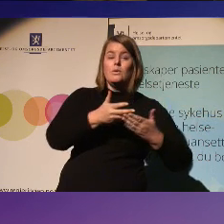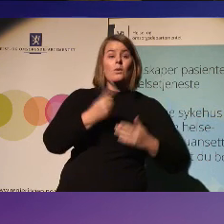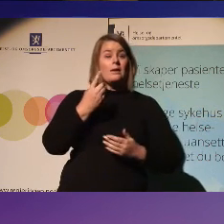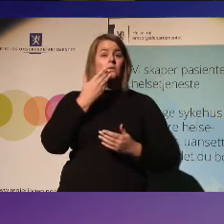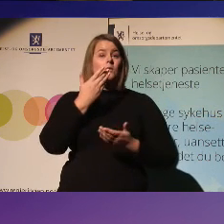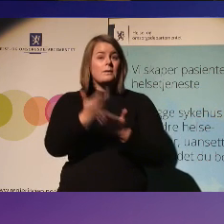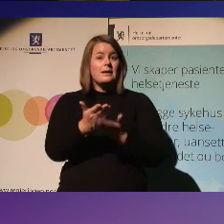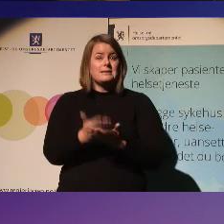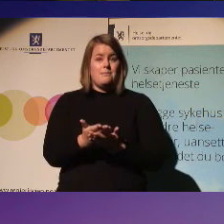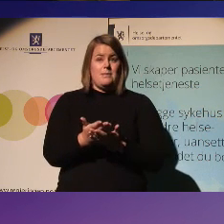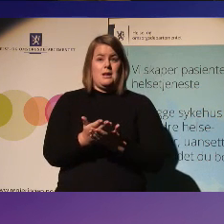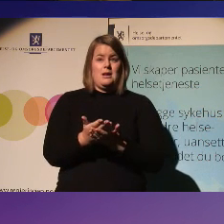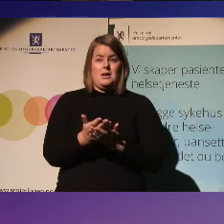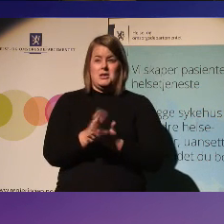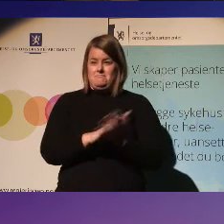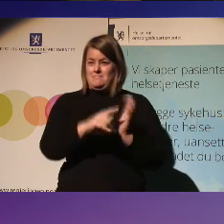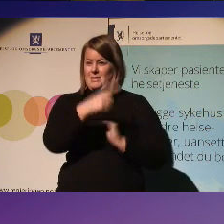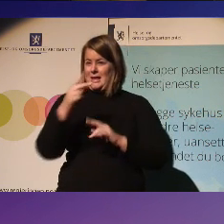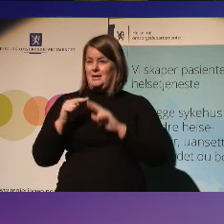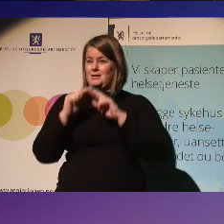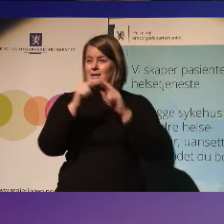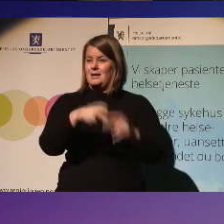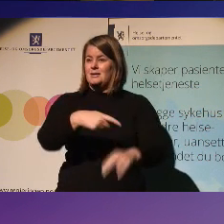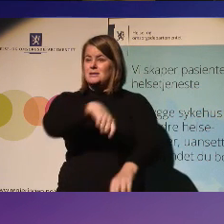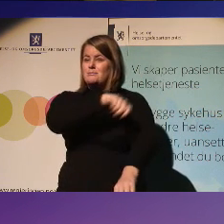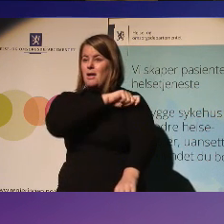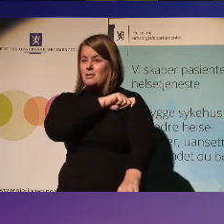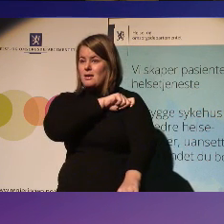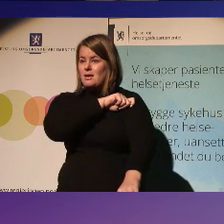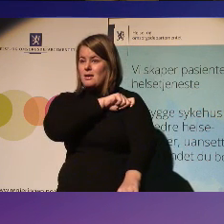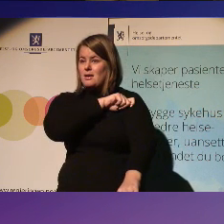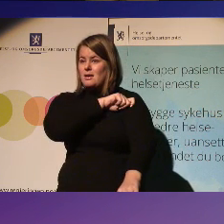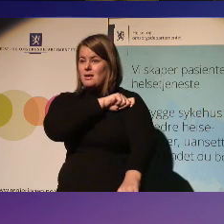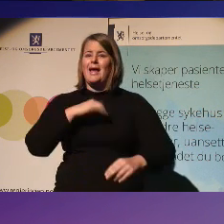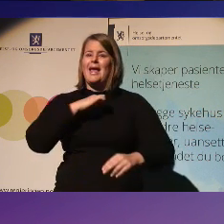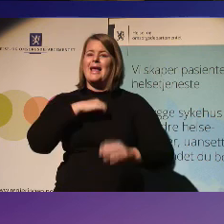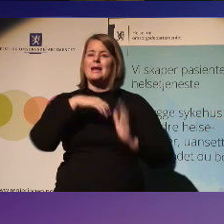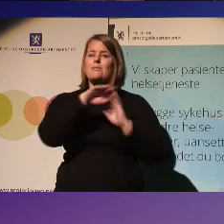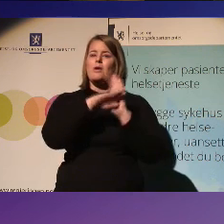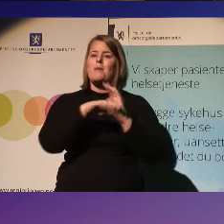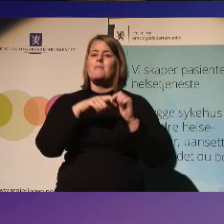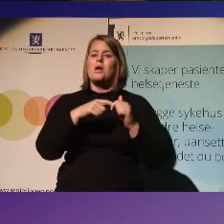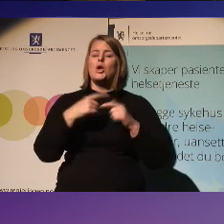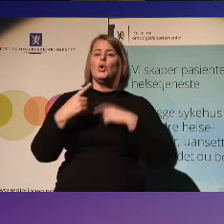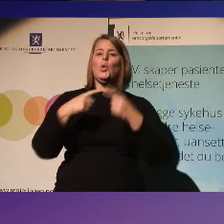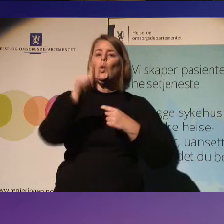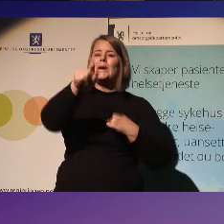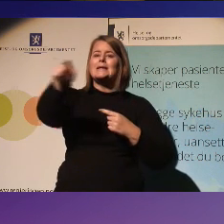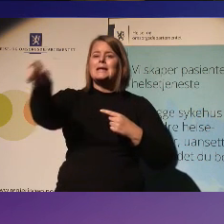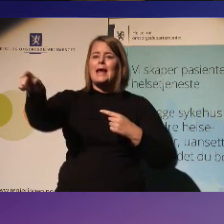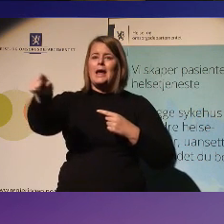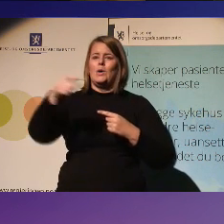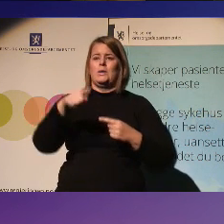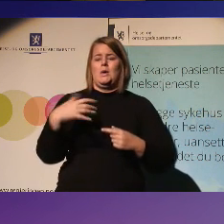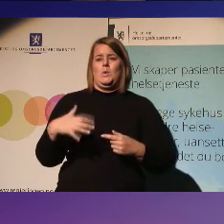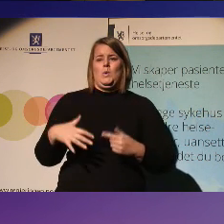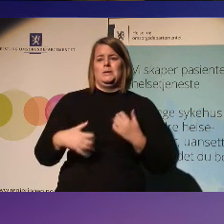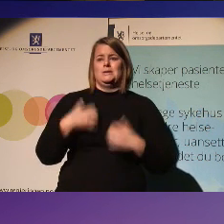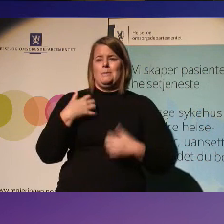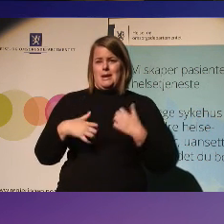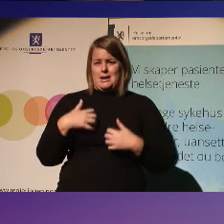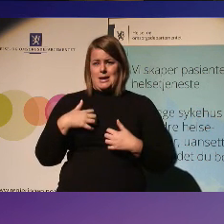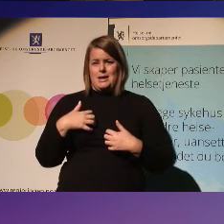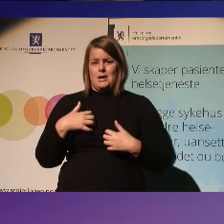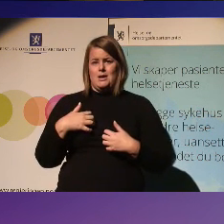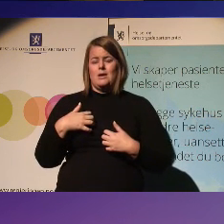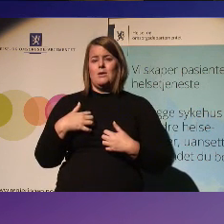av her som har vært I Spania og sett på Iberia Salud, og egne programmer for kronikere, det kjempespennende og viktig